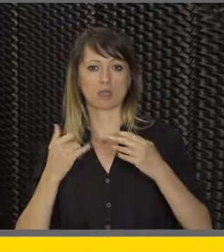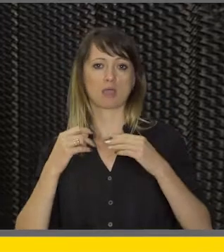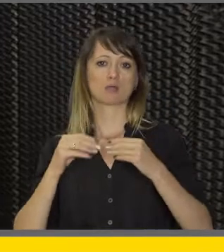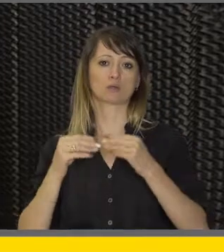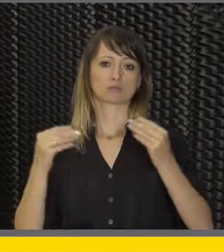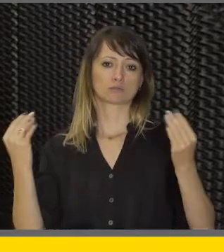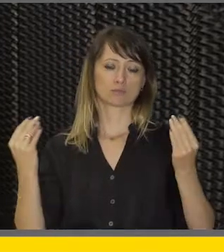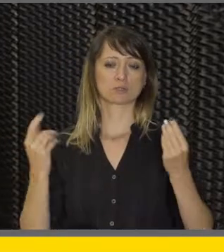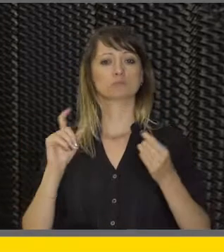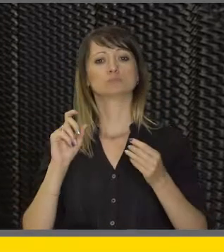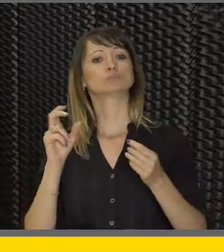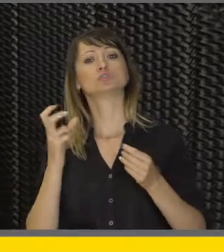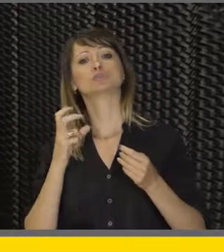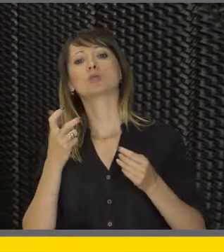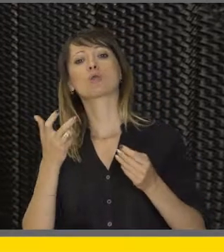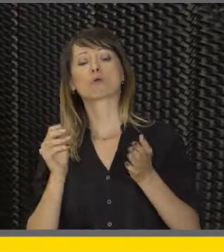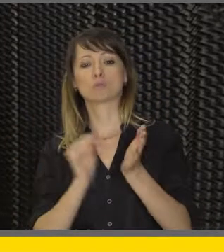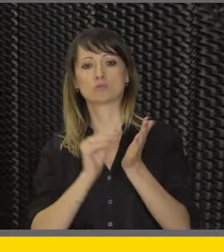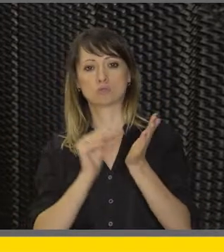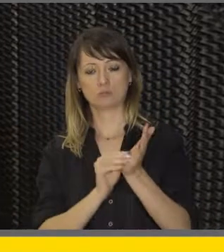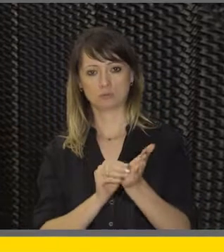dalej. To wszystko...